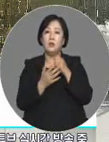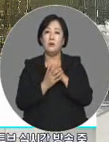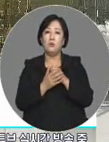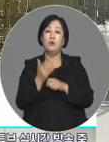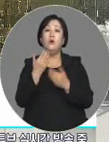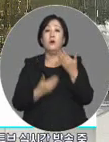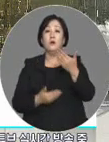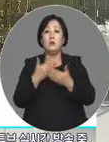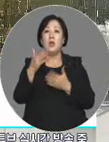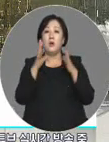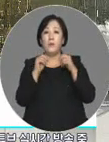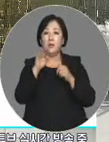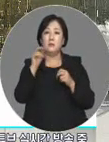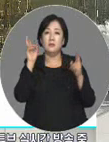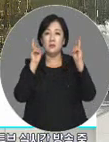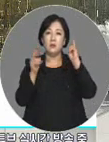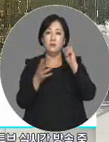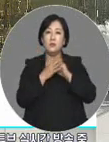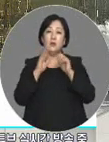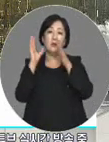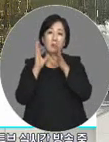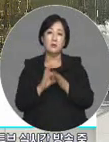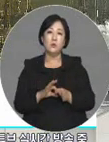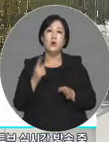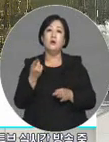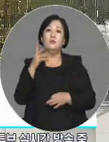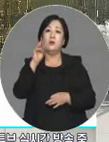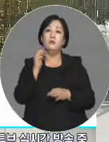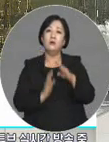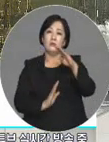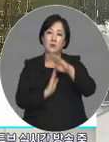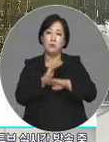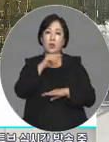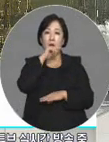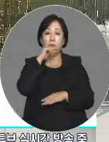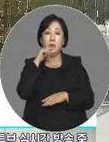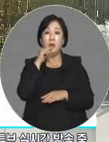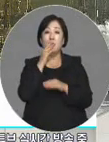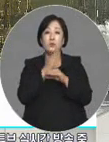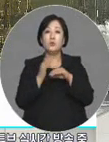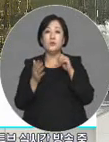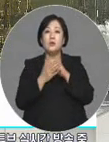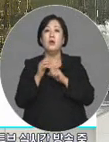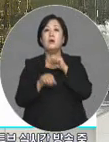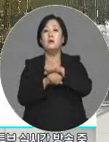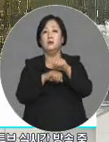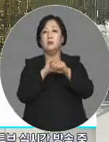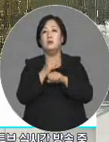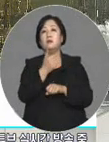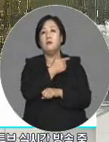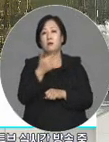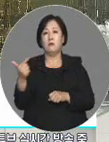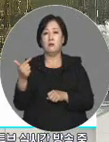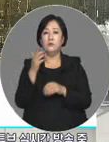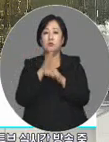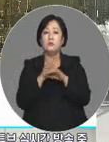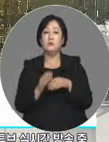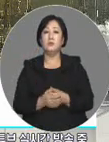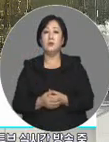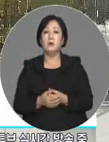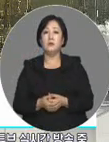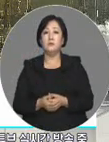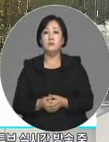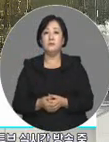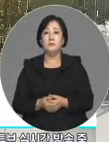많은 업체는 이미 가만히 앉아서 수천억 원의 손실을 보고 있는데 그 피해가 눈덩이처럼 커지고 있습니다. 김진구